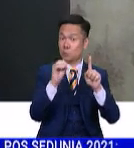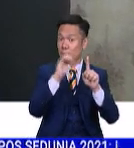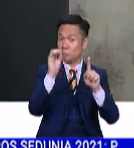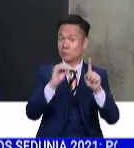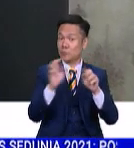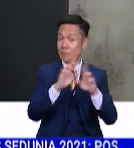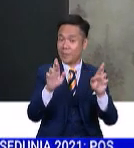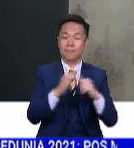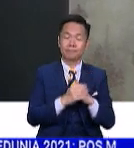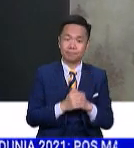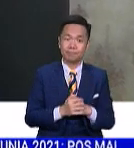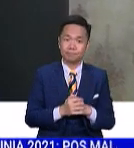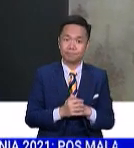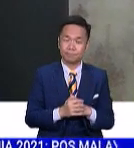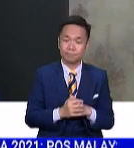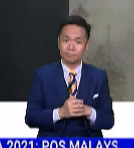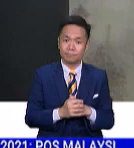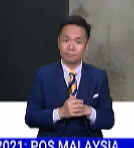Cuma mungkin dari segi